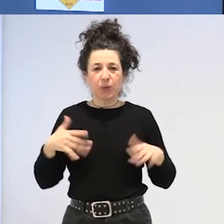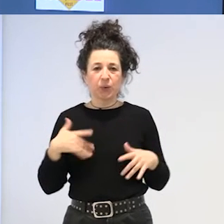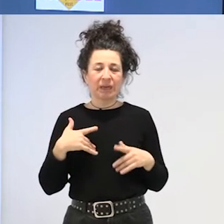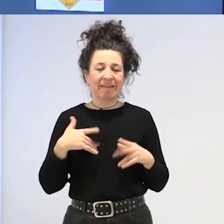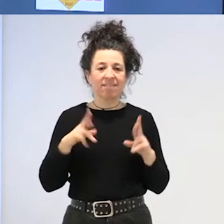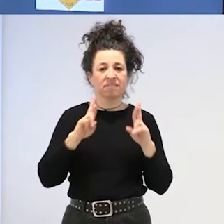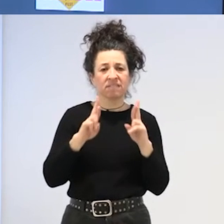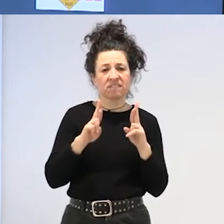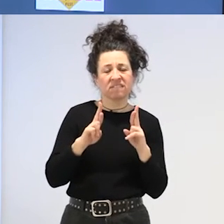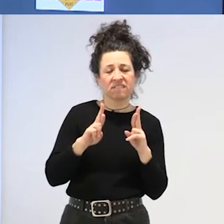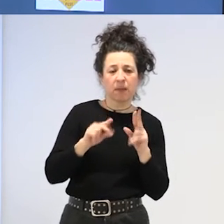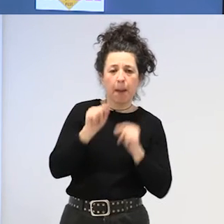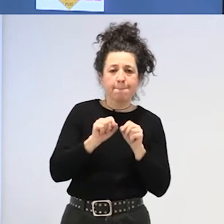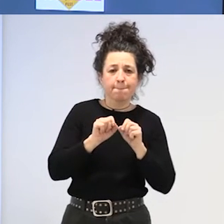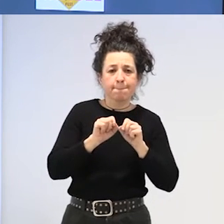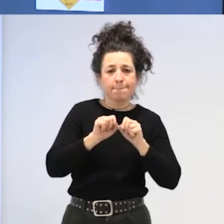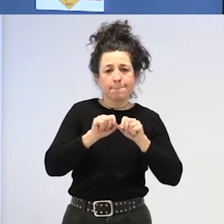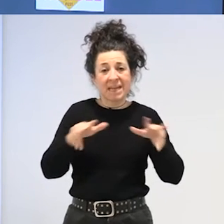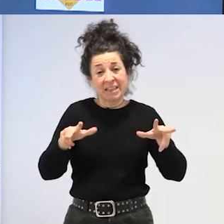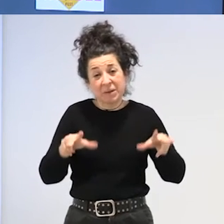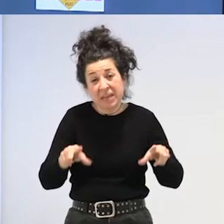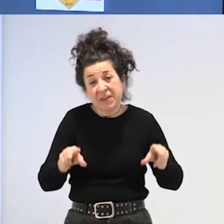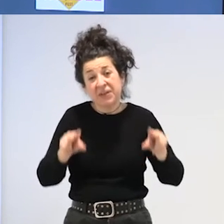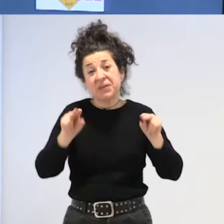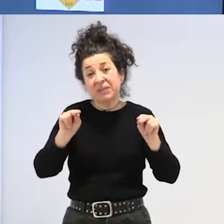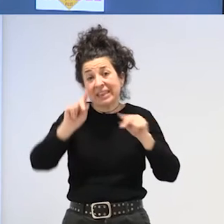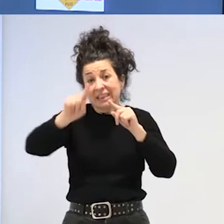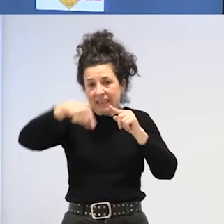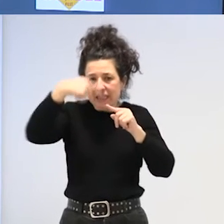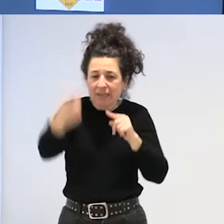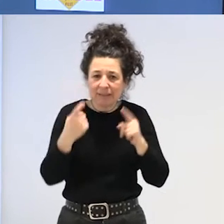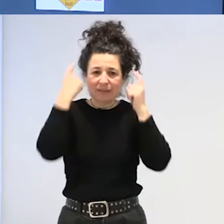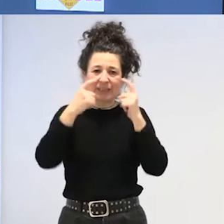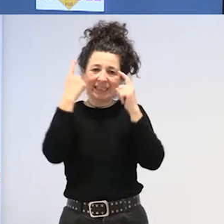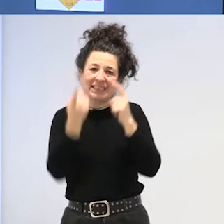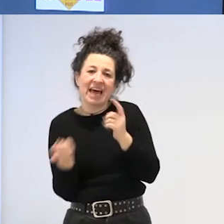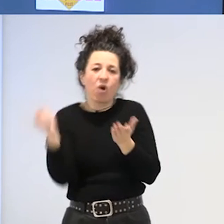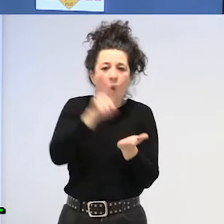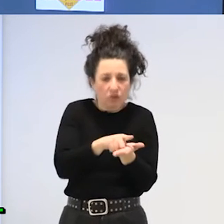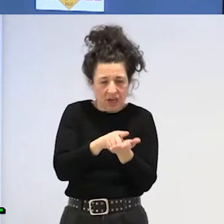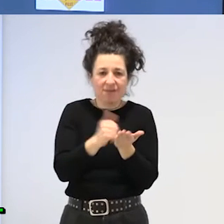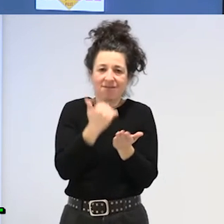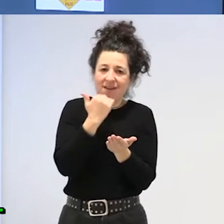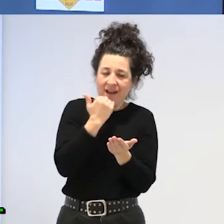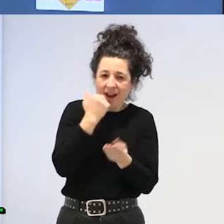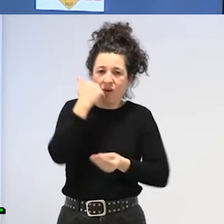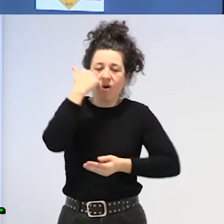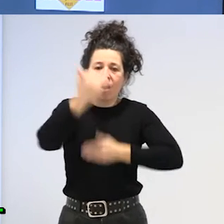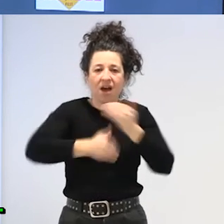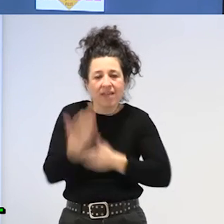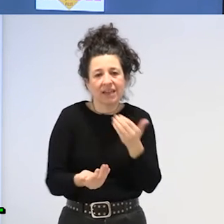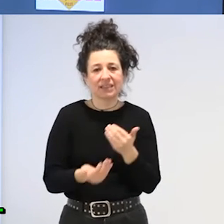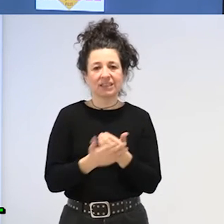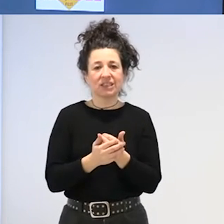pandemia eta hori, saiatuko gara zerbait egiten etorkizunean, eta hau da